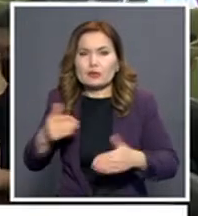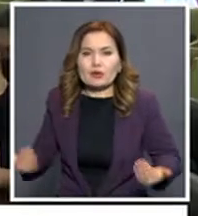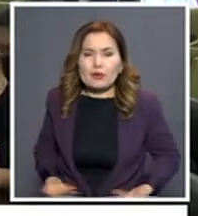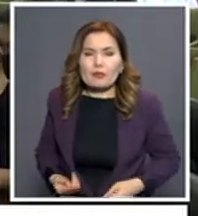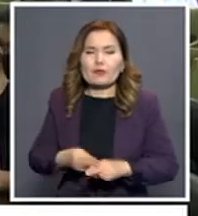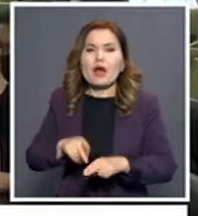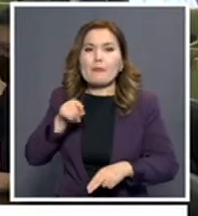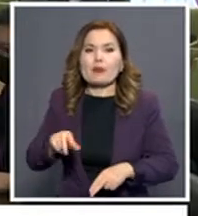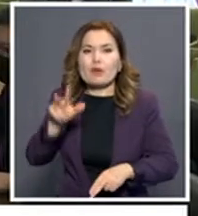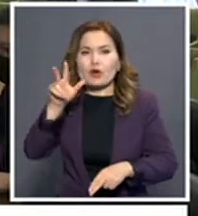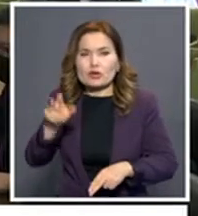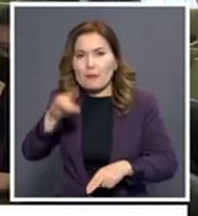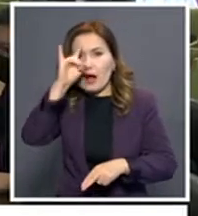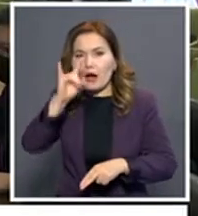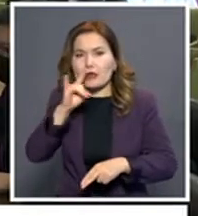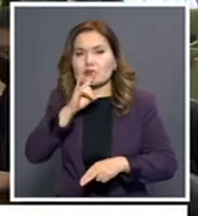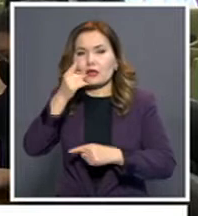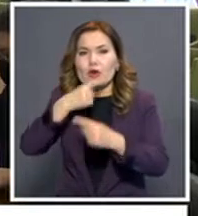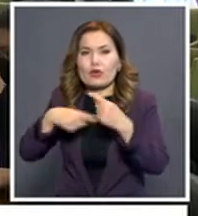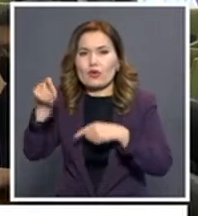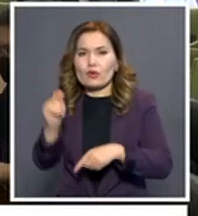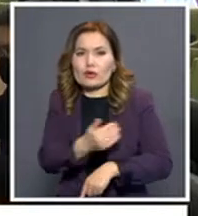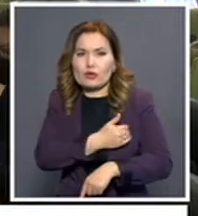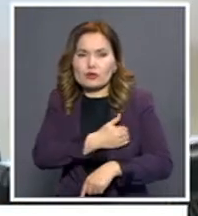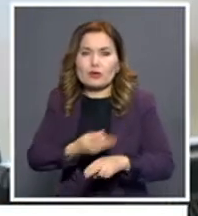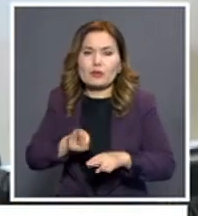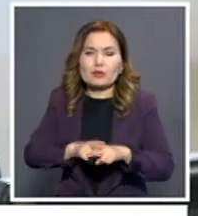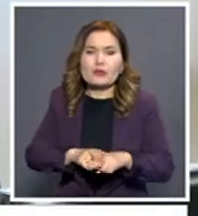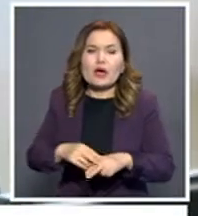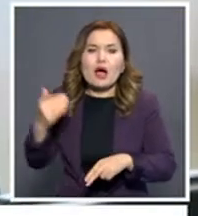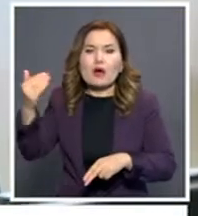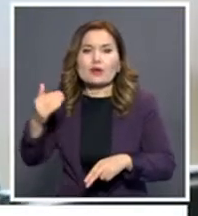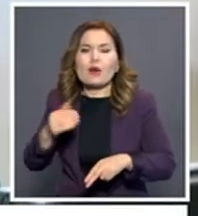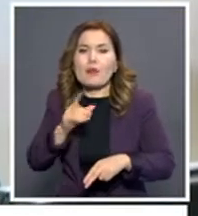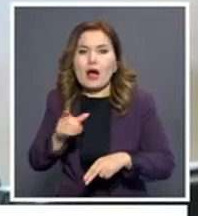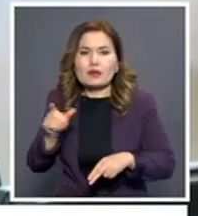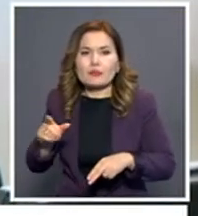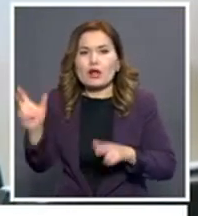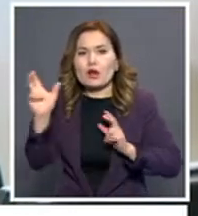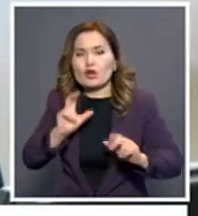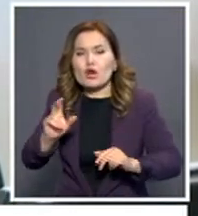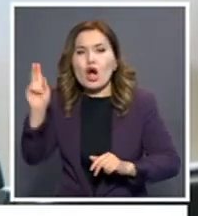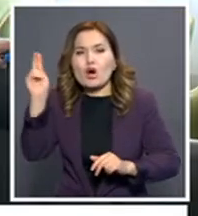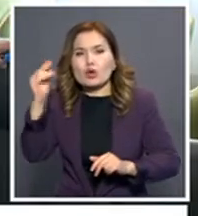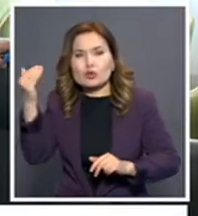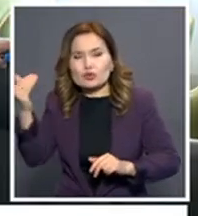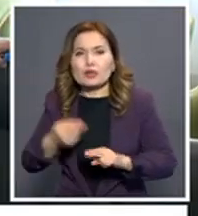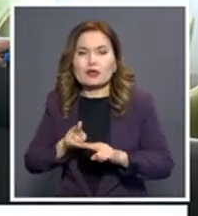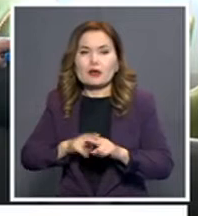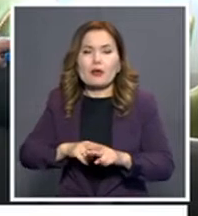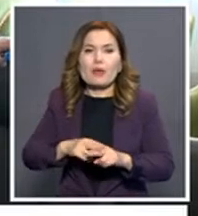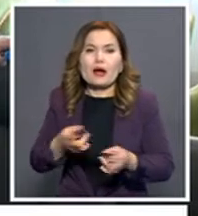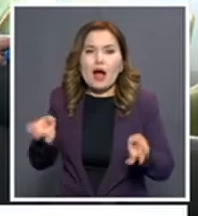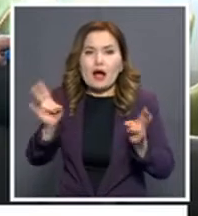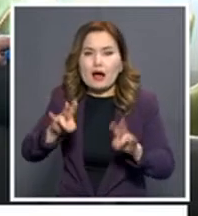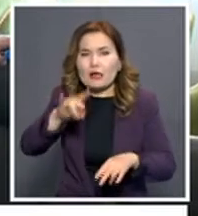Олардың 1300-ге жуығы елге қайту туралы өтініш білдірген. Олардың дені жұмыс істеп, білім алып жүрген азаматтар. Уақыт өте келе, қалған қазақстандықтар